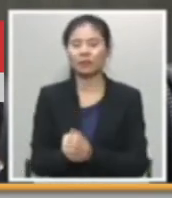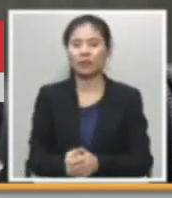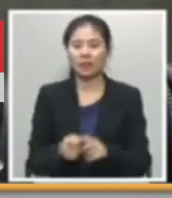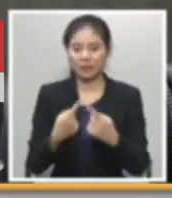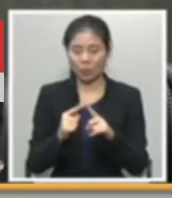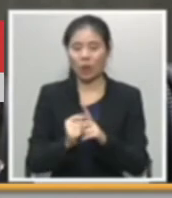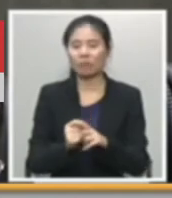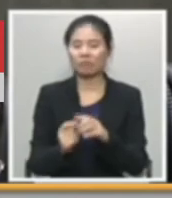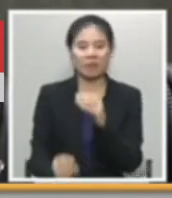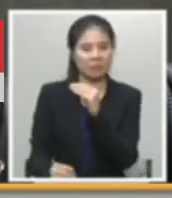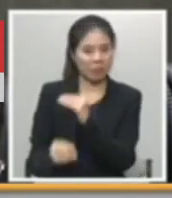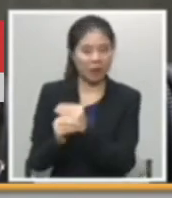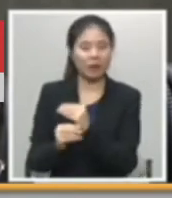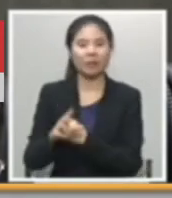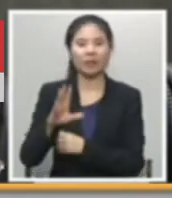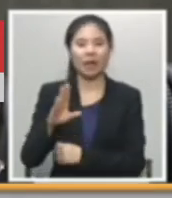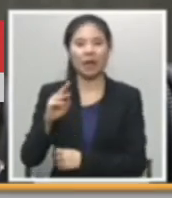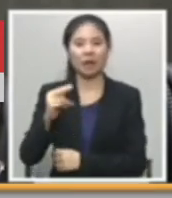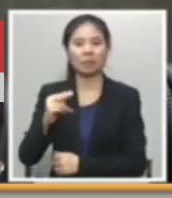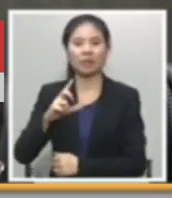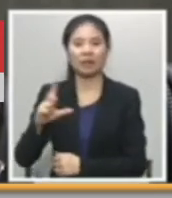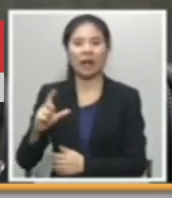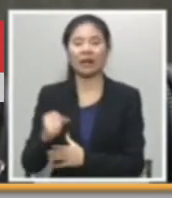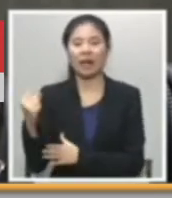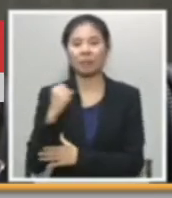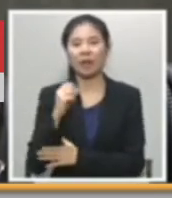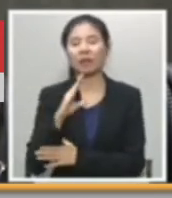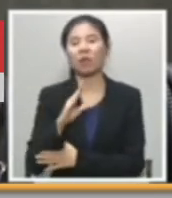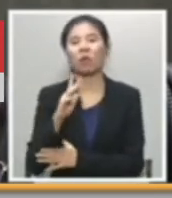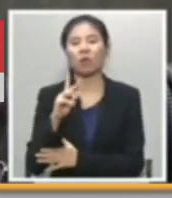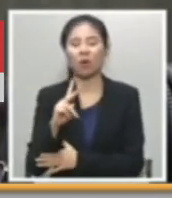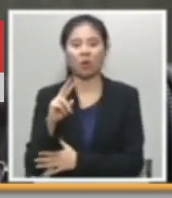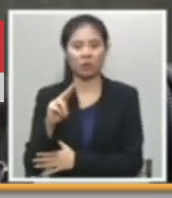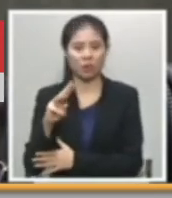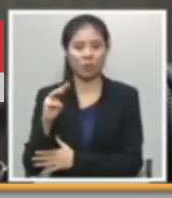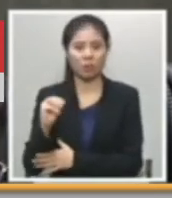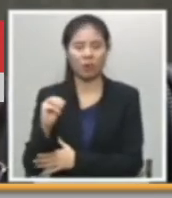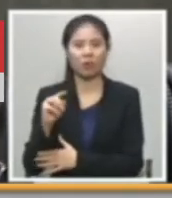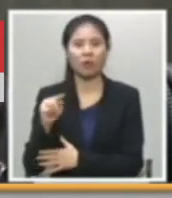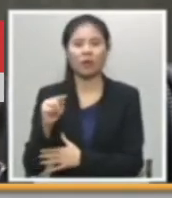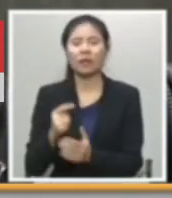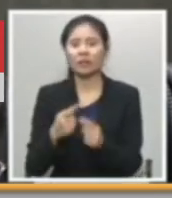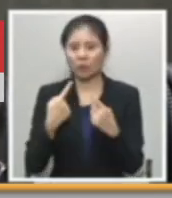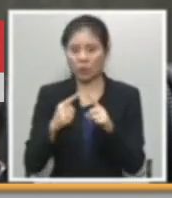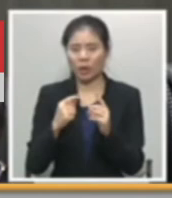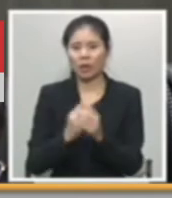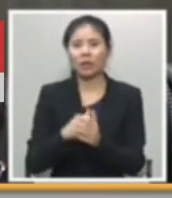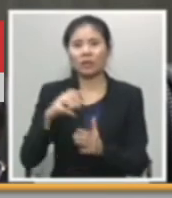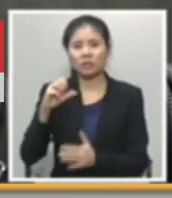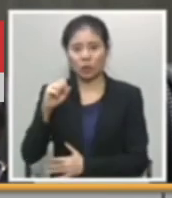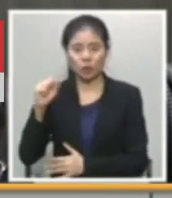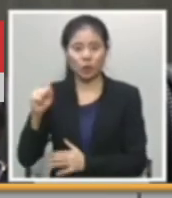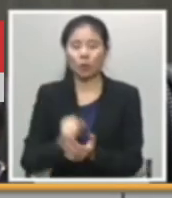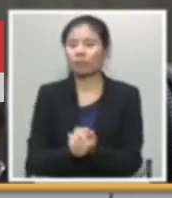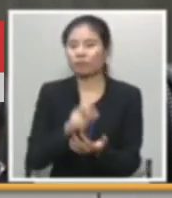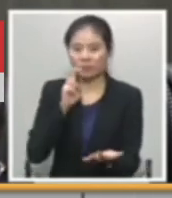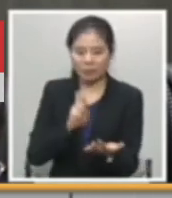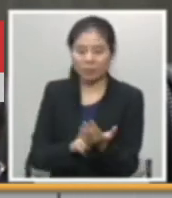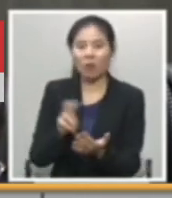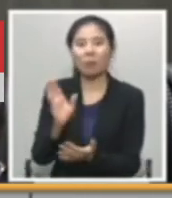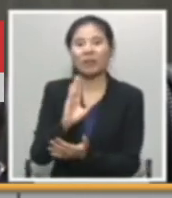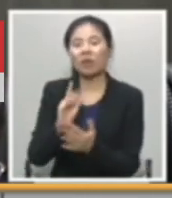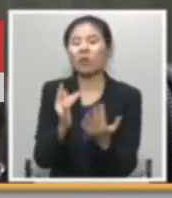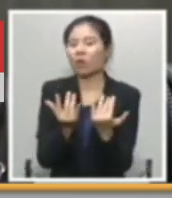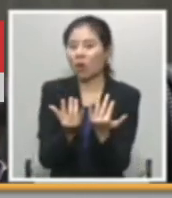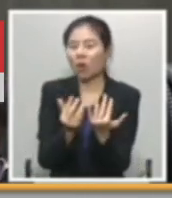าทโดยอำนาจคณะรัฐมนตรีเท่านั้นโดยไม่ผ่านการพิจารณาของสภาท่